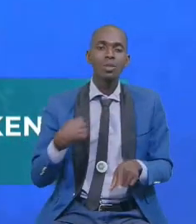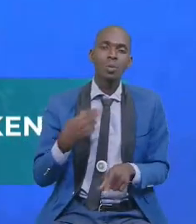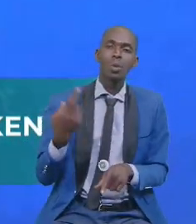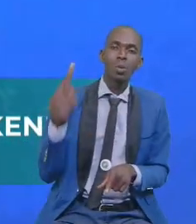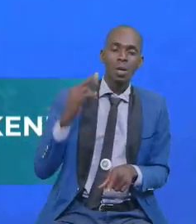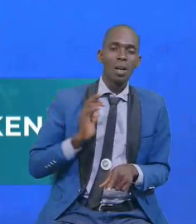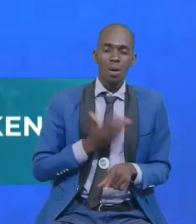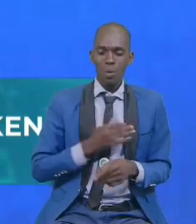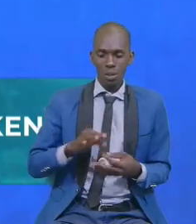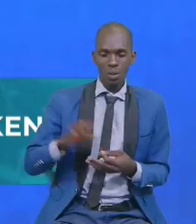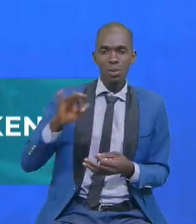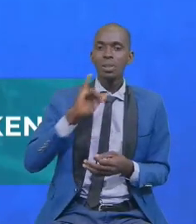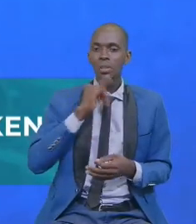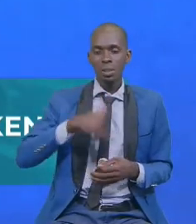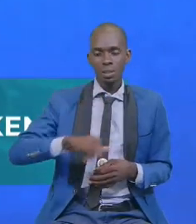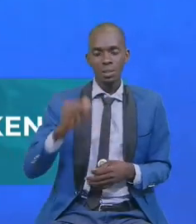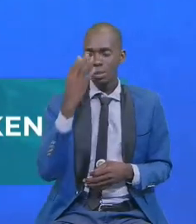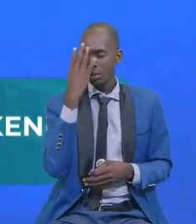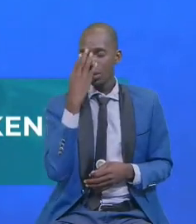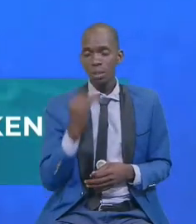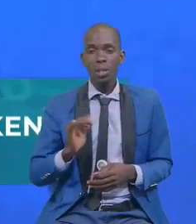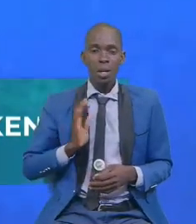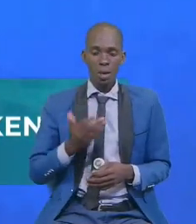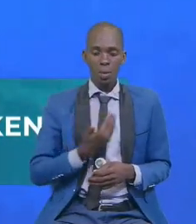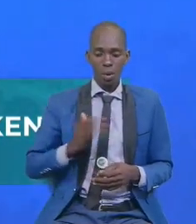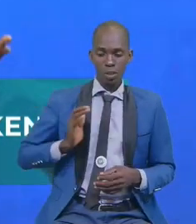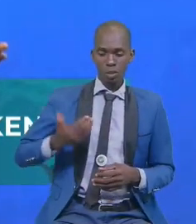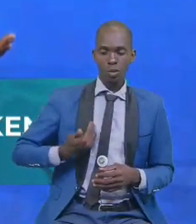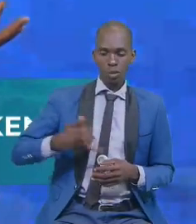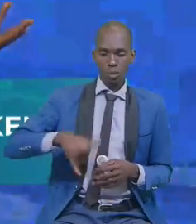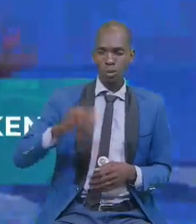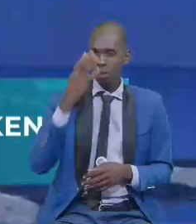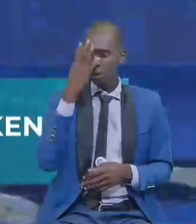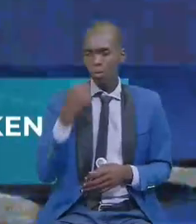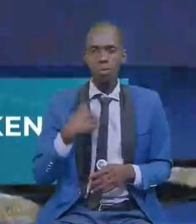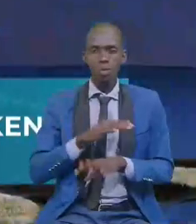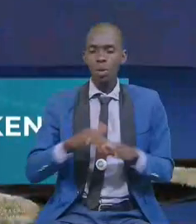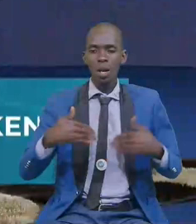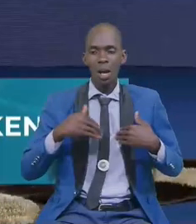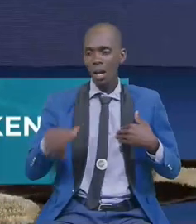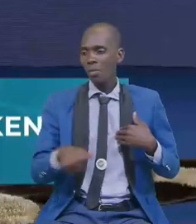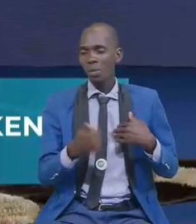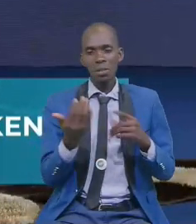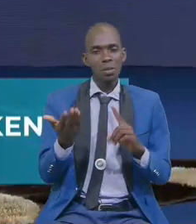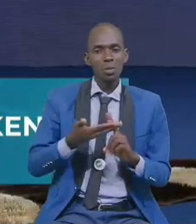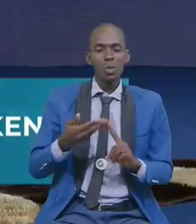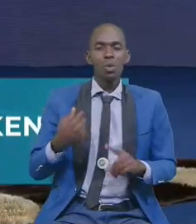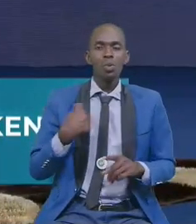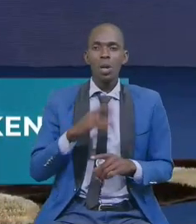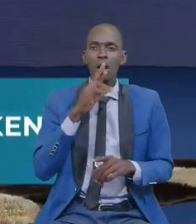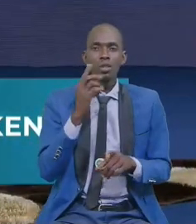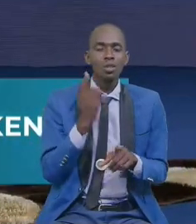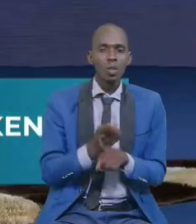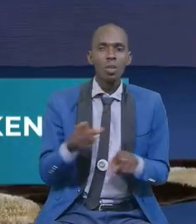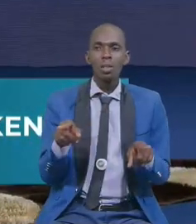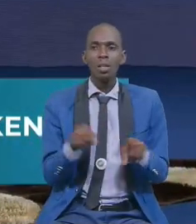Et si nous étions engagés dans une religion, nous allons à l'église, dans notre dénomination, quel que soit le